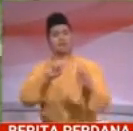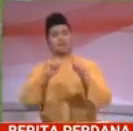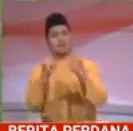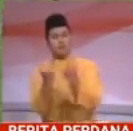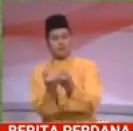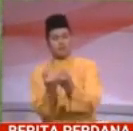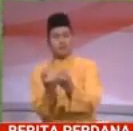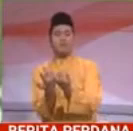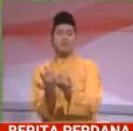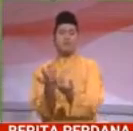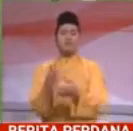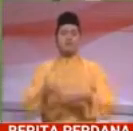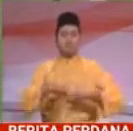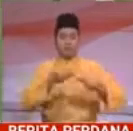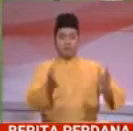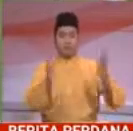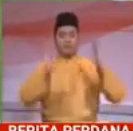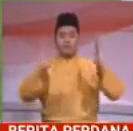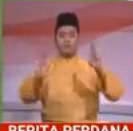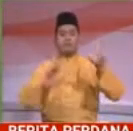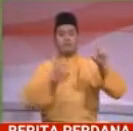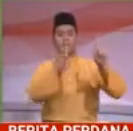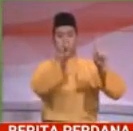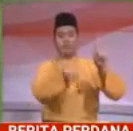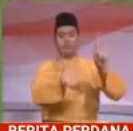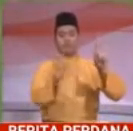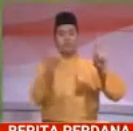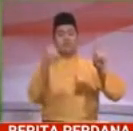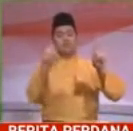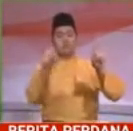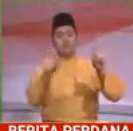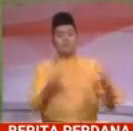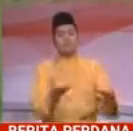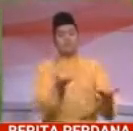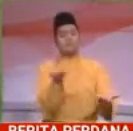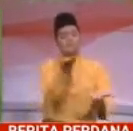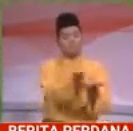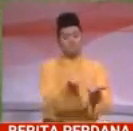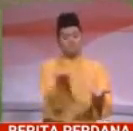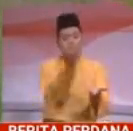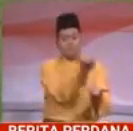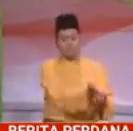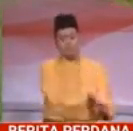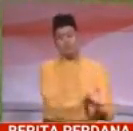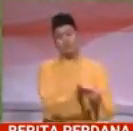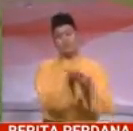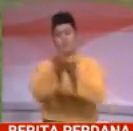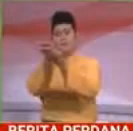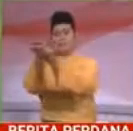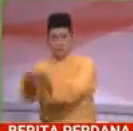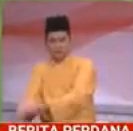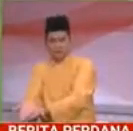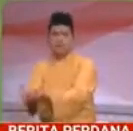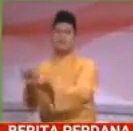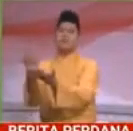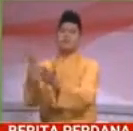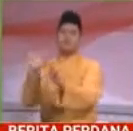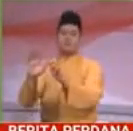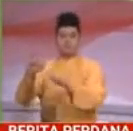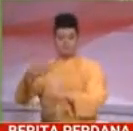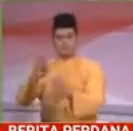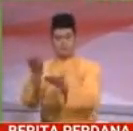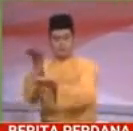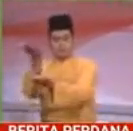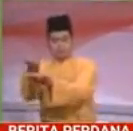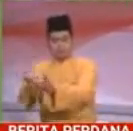Liga Primer diberi tempo sehingga 31oktober bagi mengemukakan segala dokumen berkaitan yang diperlukan kepada pengurus i